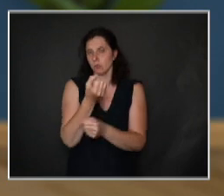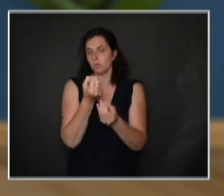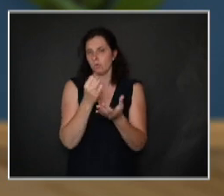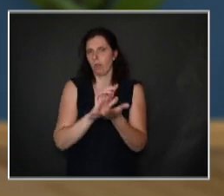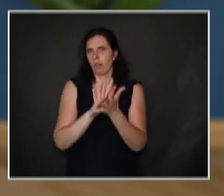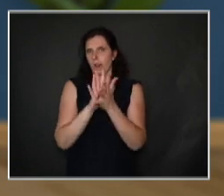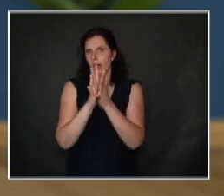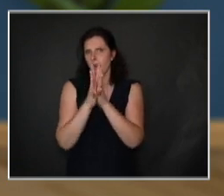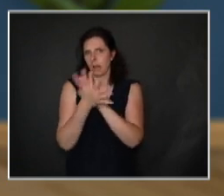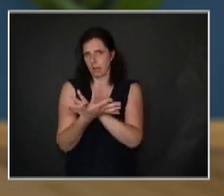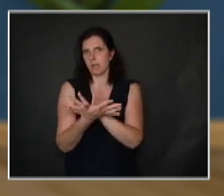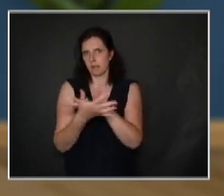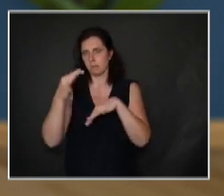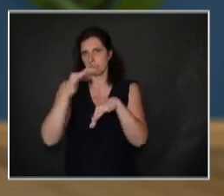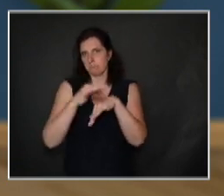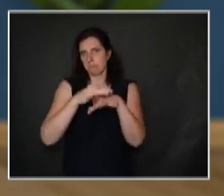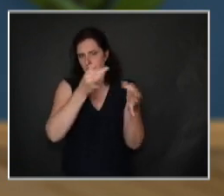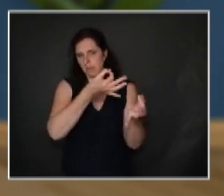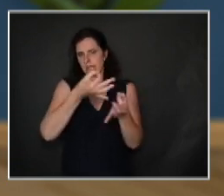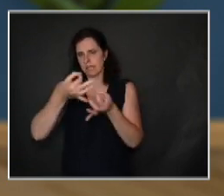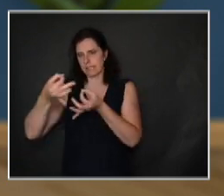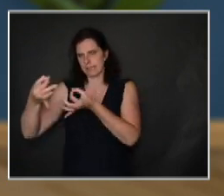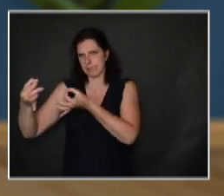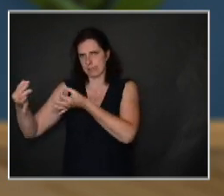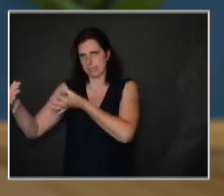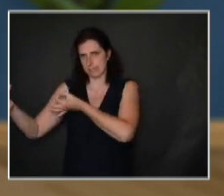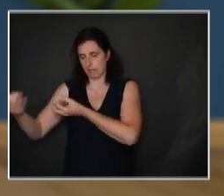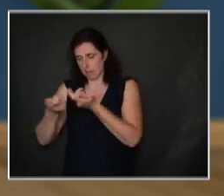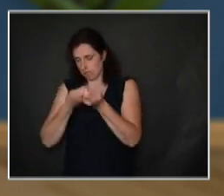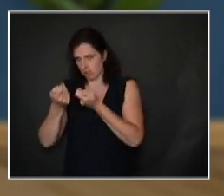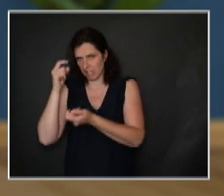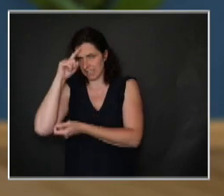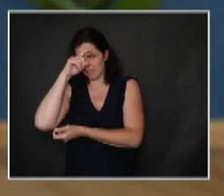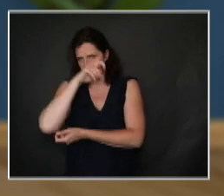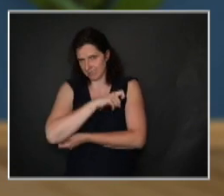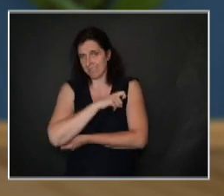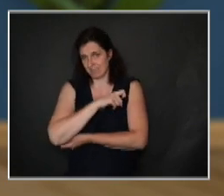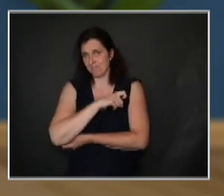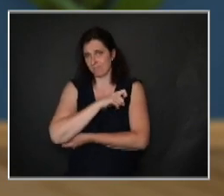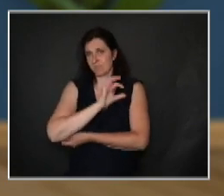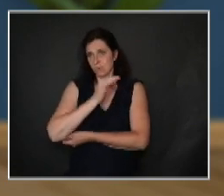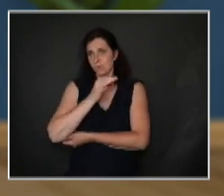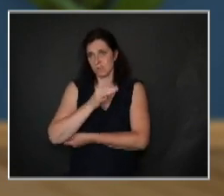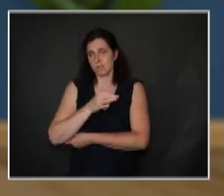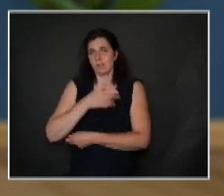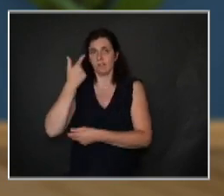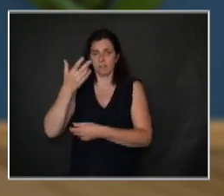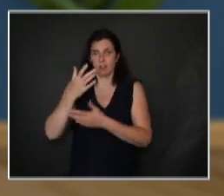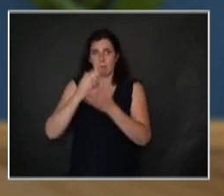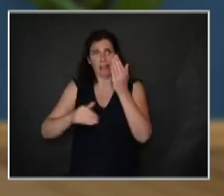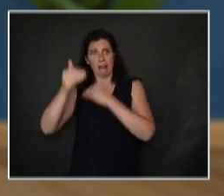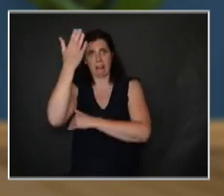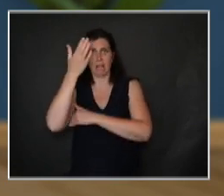aboutit à une solution, à des évolutions qui sont extrêmement difficiles, extrêmement chroniques, avec des litiges, avec des